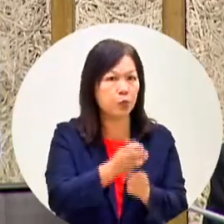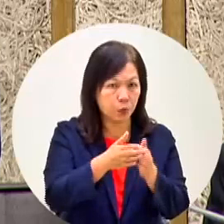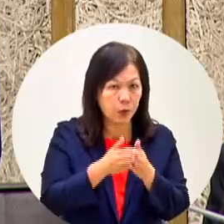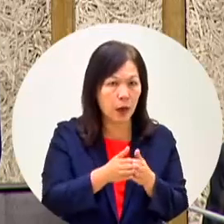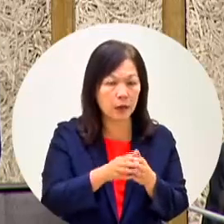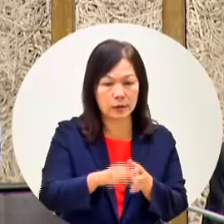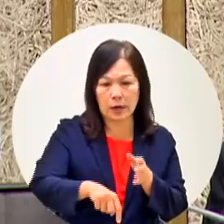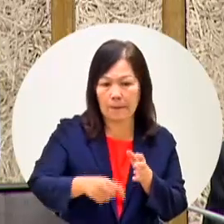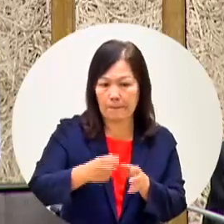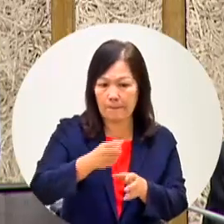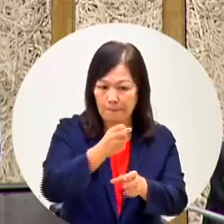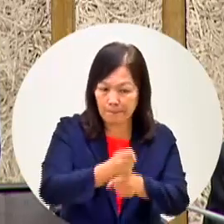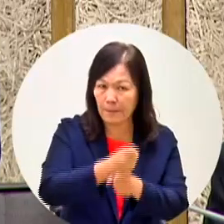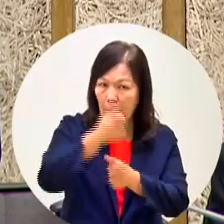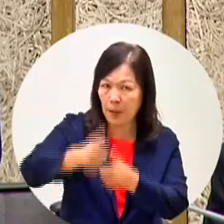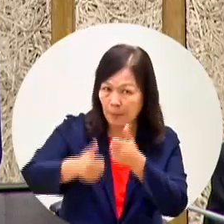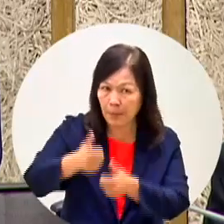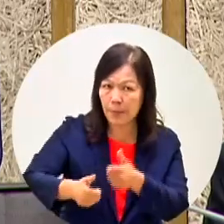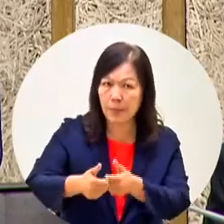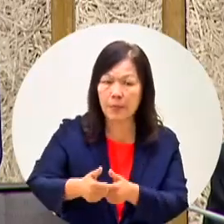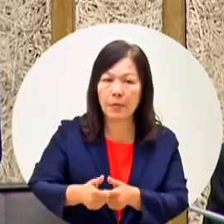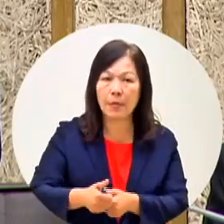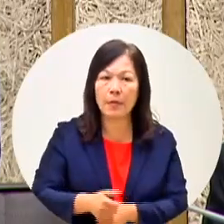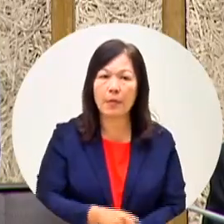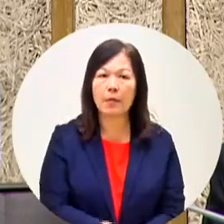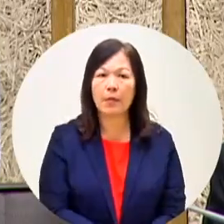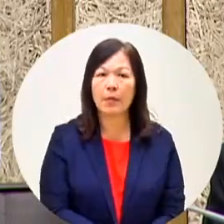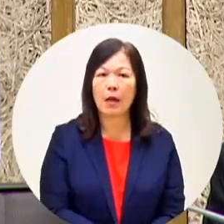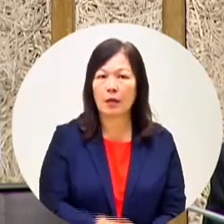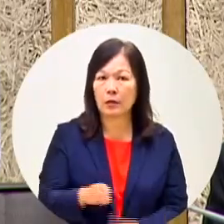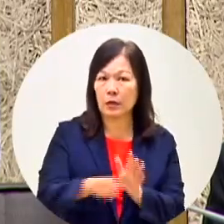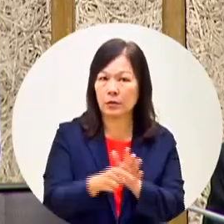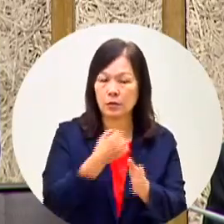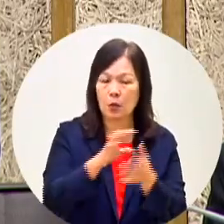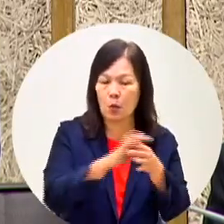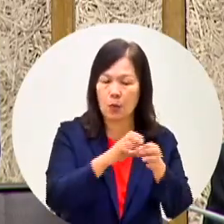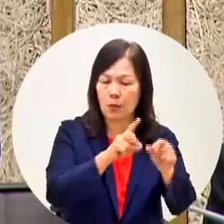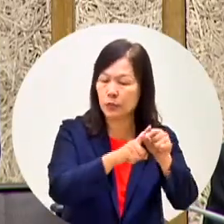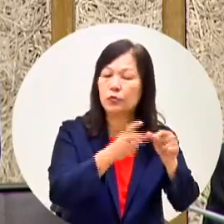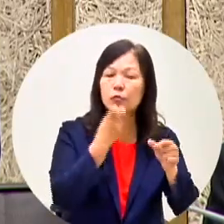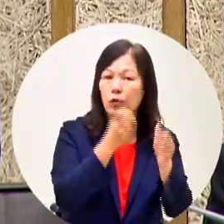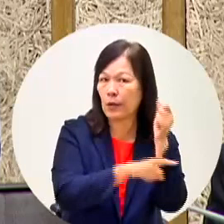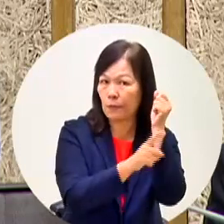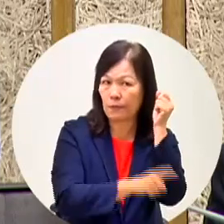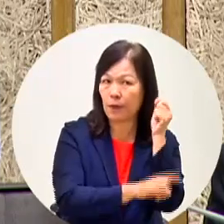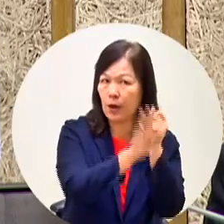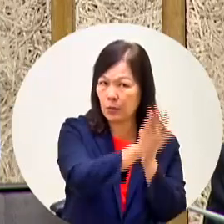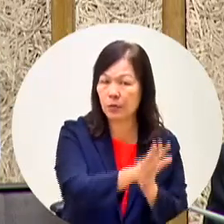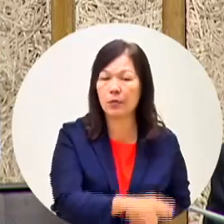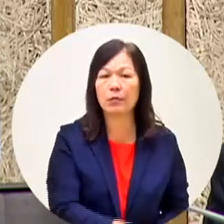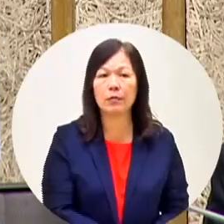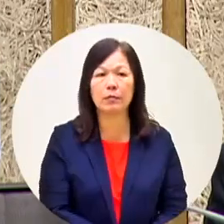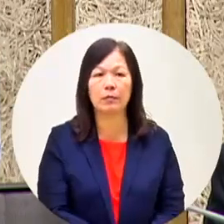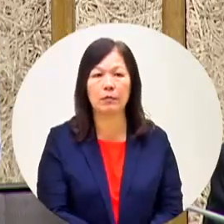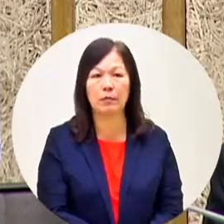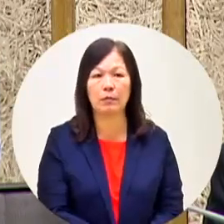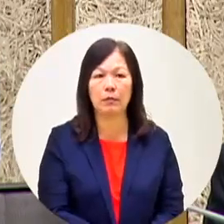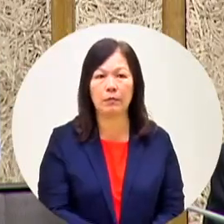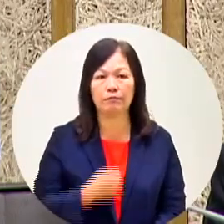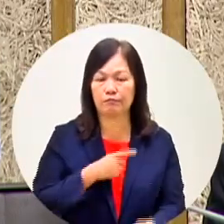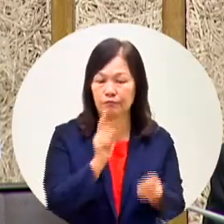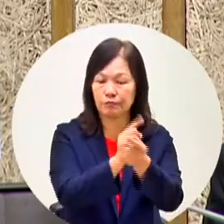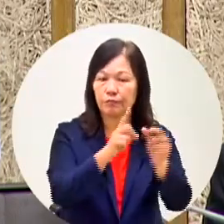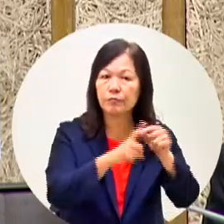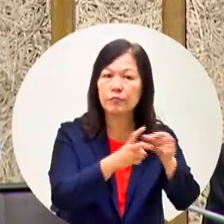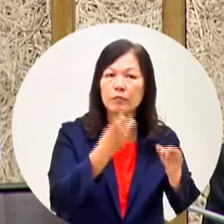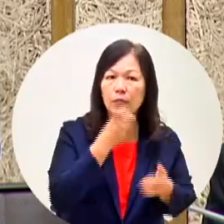呢，因为它涉及到中央的法令，所以呢，我们可以向中央提出建议，看是